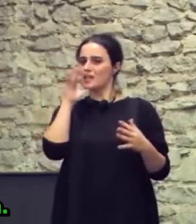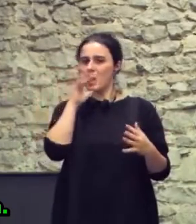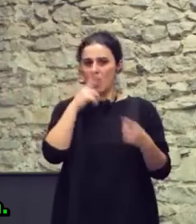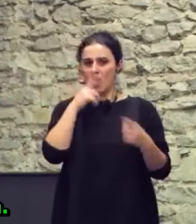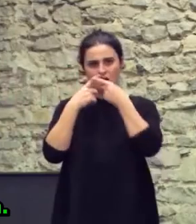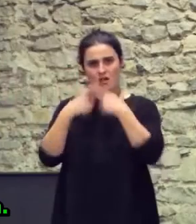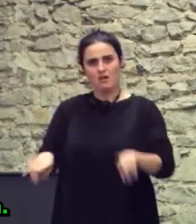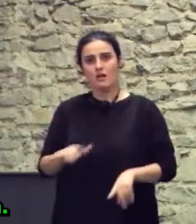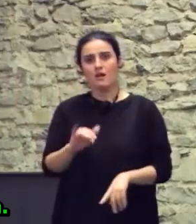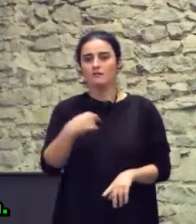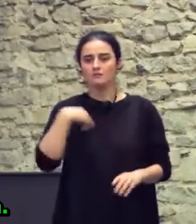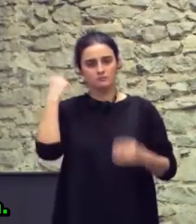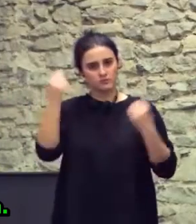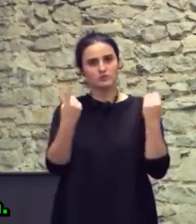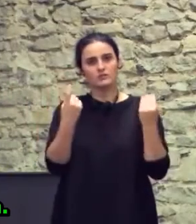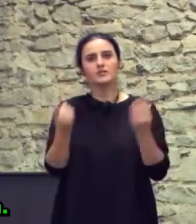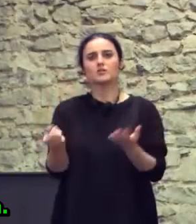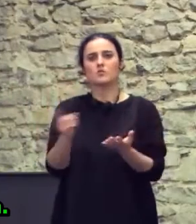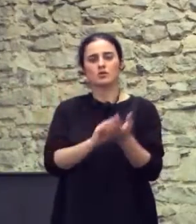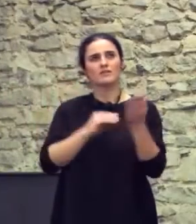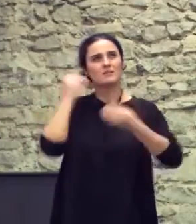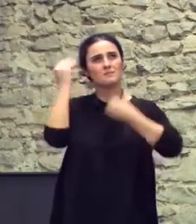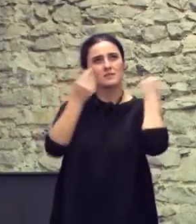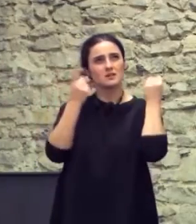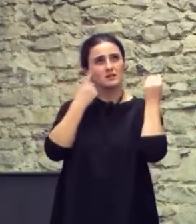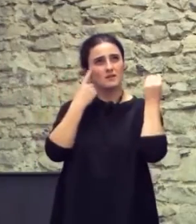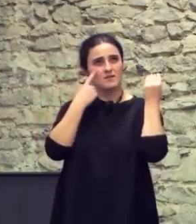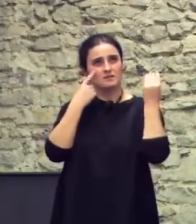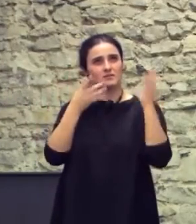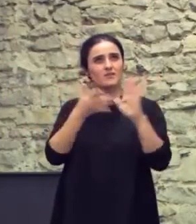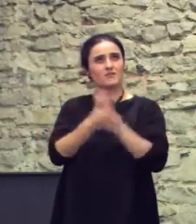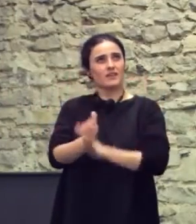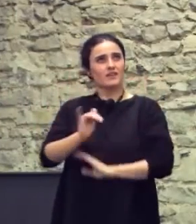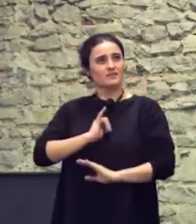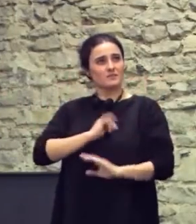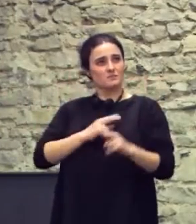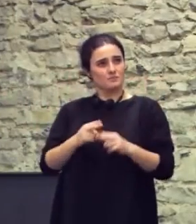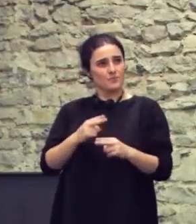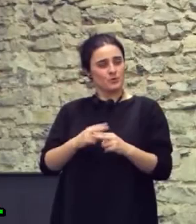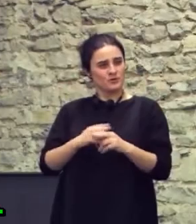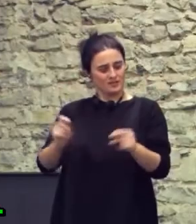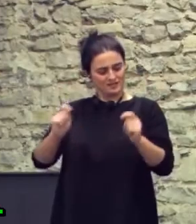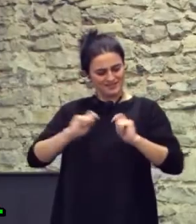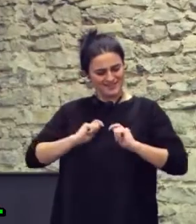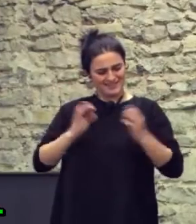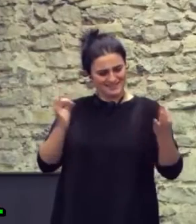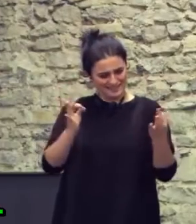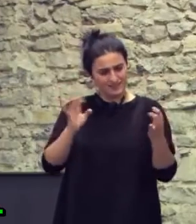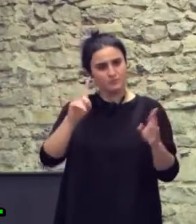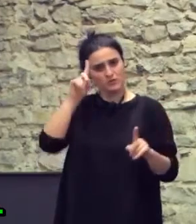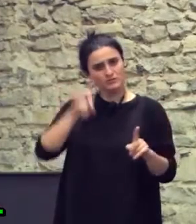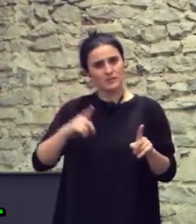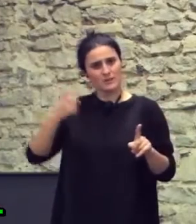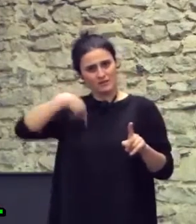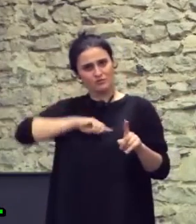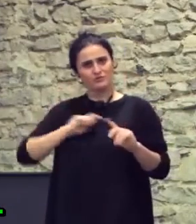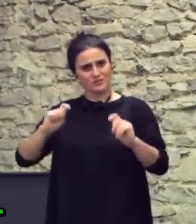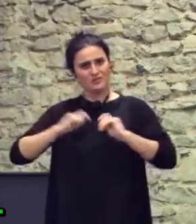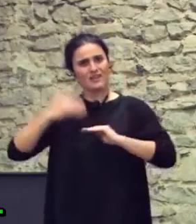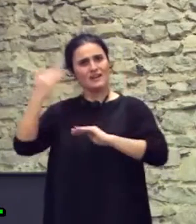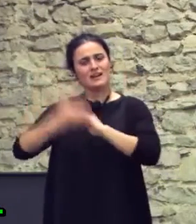uste dut berplanteatu behar dugula ere bai nundik eusten diogun. Identitate politika horiek zer ematen diguten bai, baina ze baiatan ere mugatzen